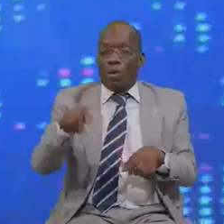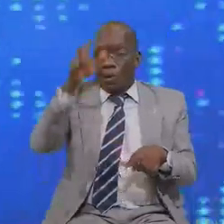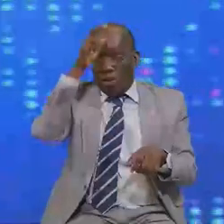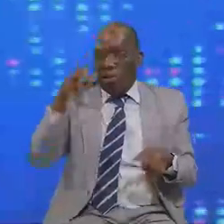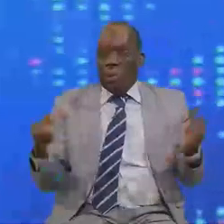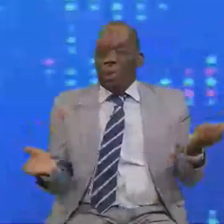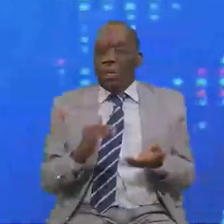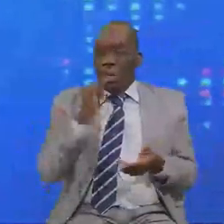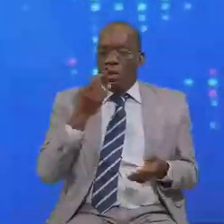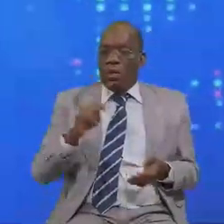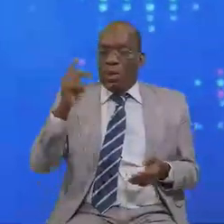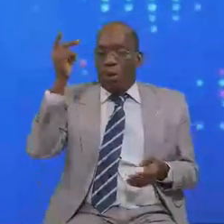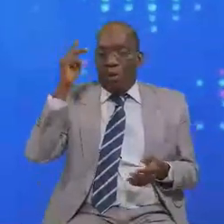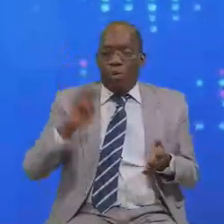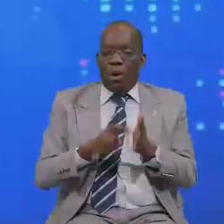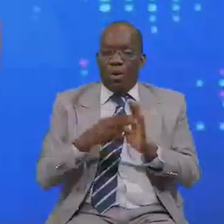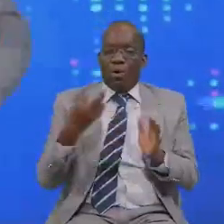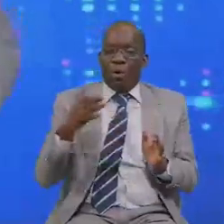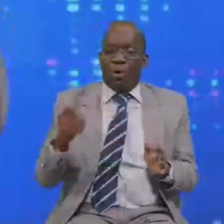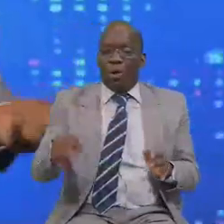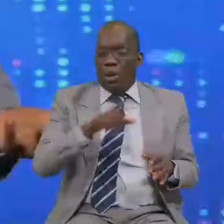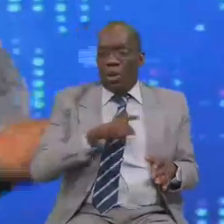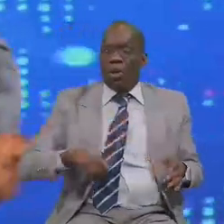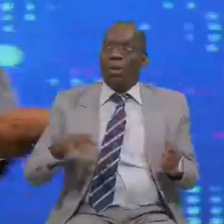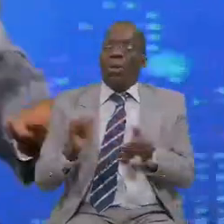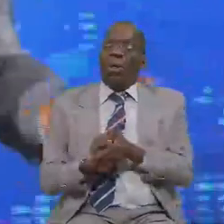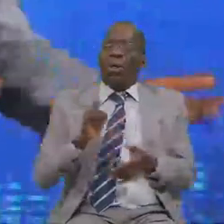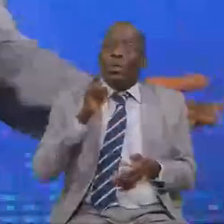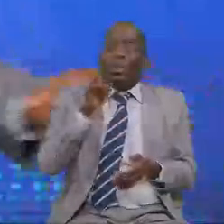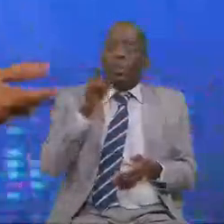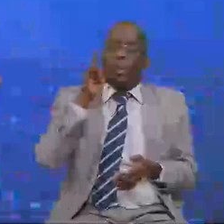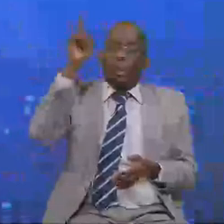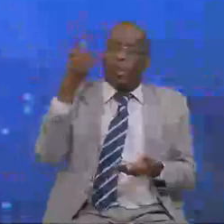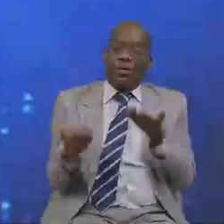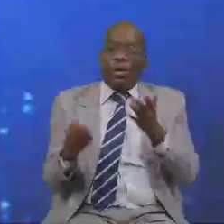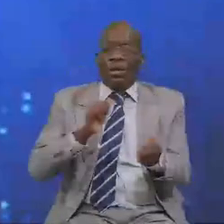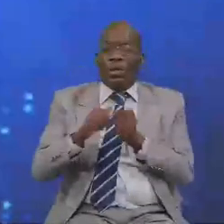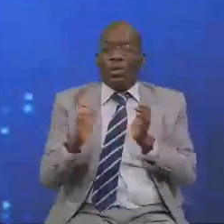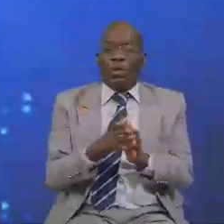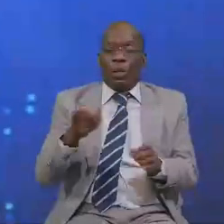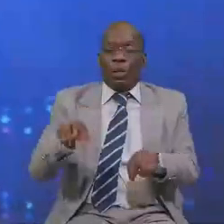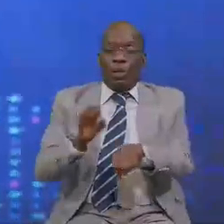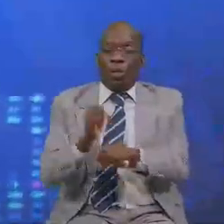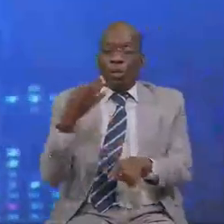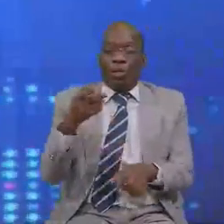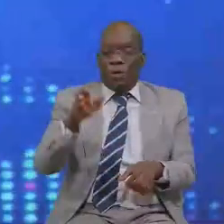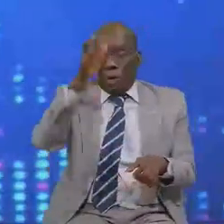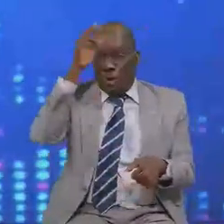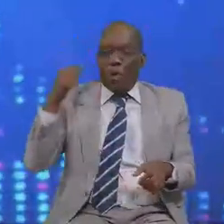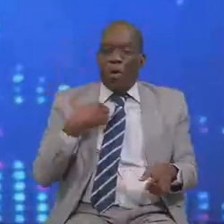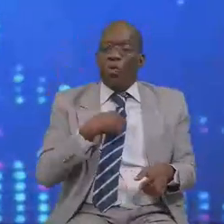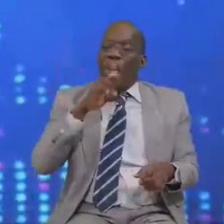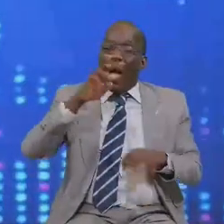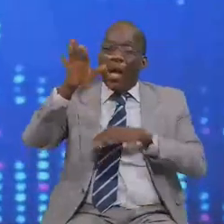Et ça, c'est le but du diable, pour détruire les œuvres du diable. Et quand nous sommes choisis par lui, appelés par